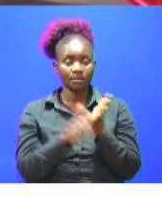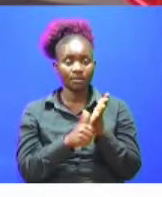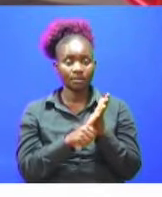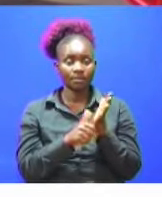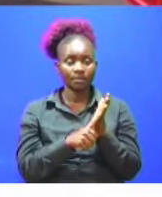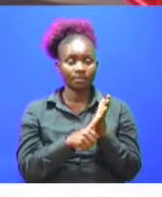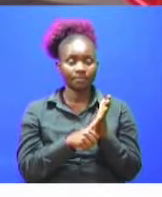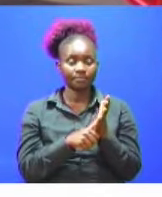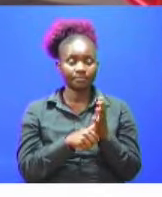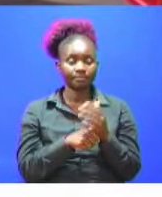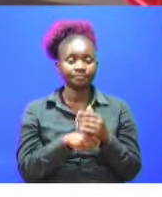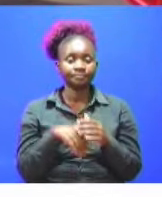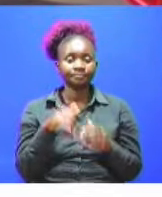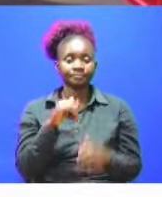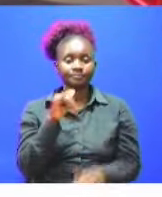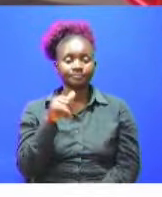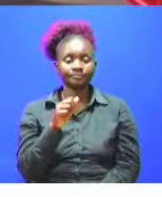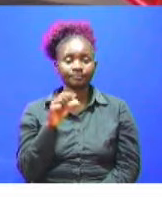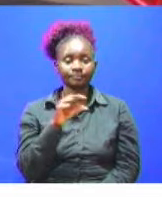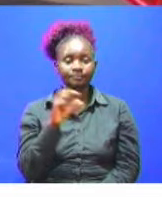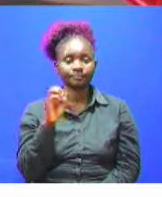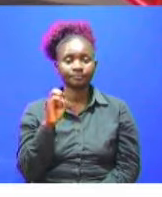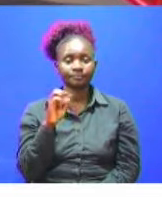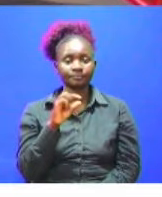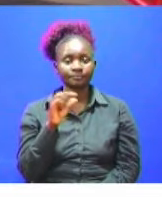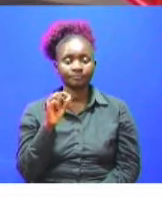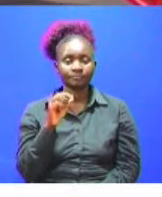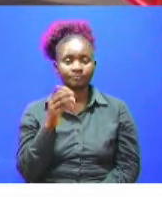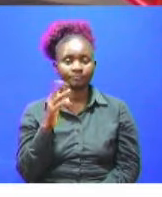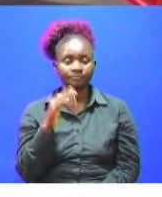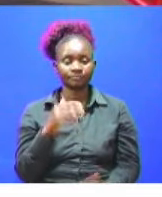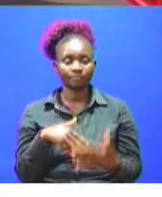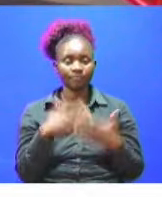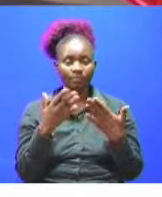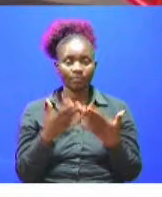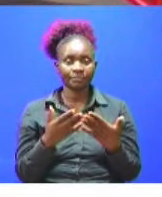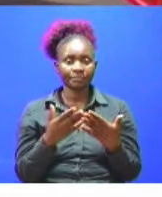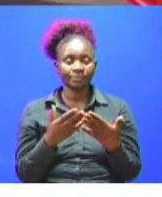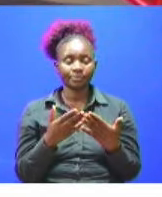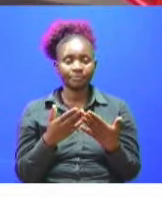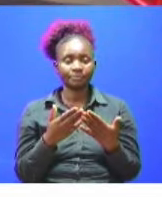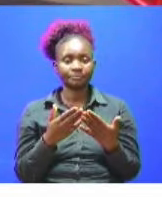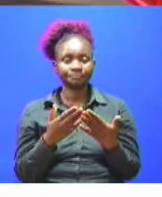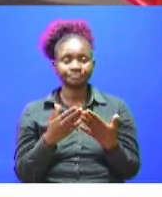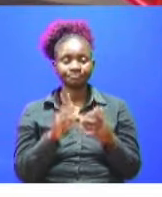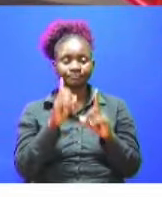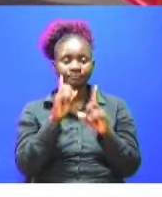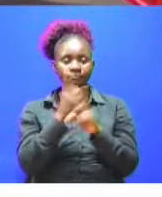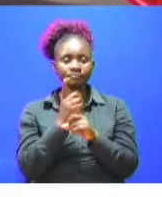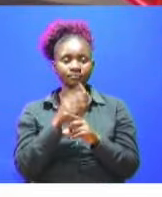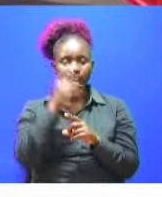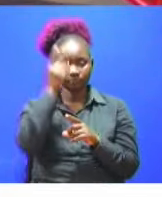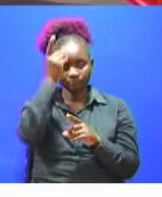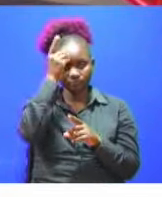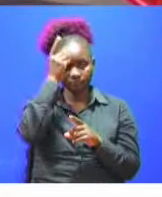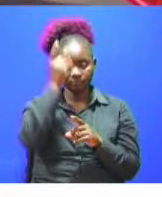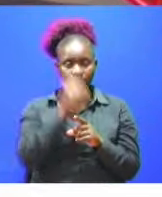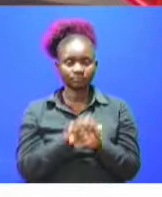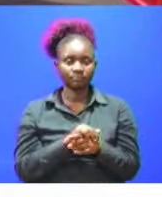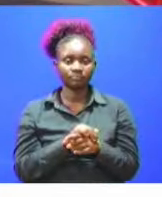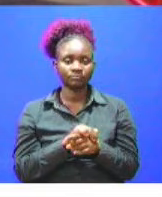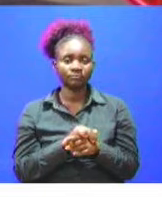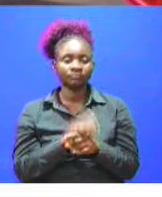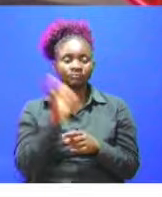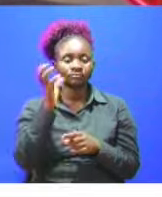bwechinda nikobono ekyombe ekemo egena takobage gweso kiana goikirana ase binyoro anene kurwa ase e